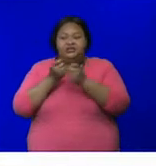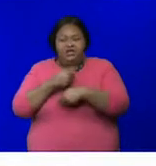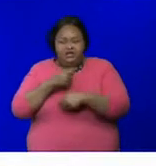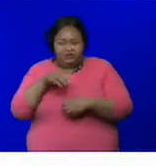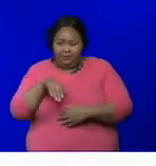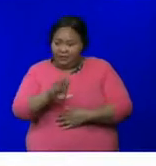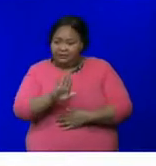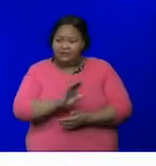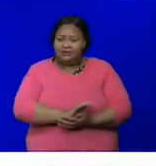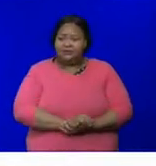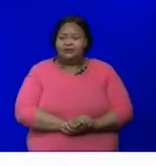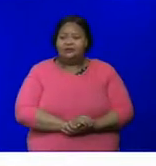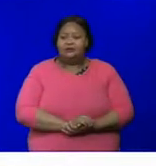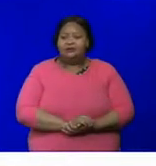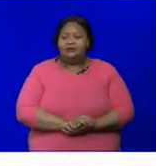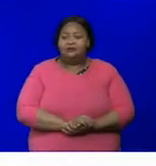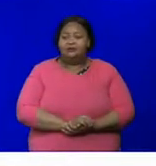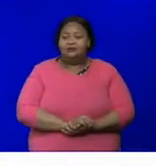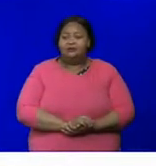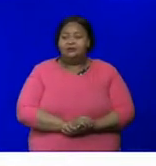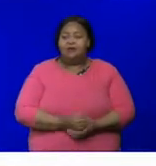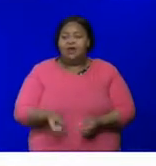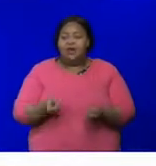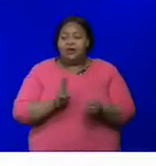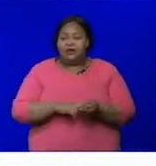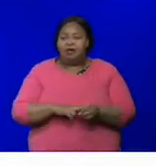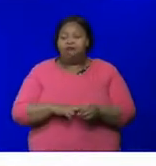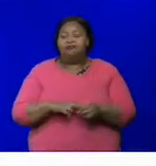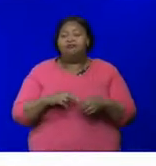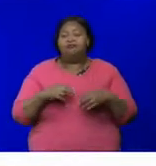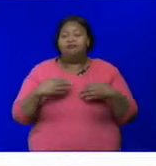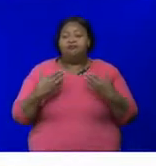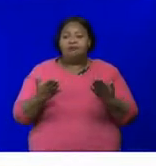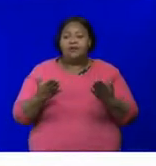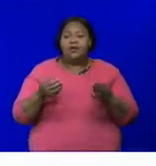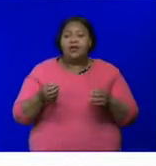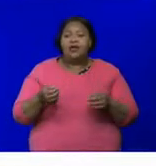park site is not favorable at all. Just to what is at the